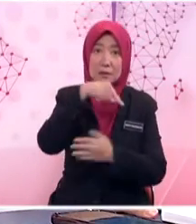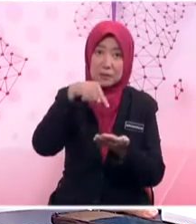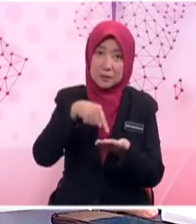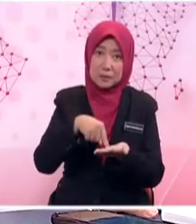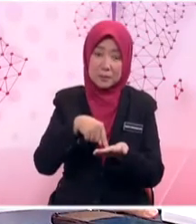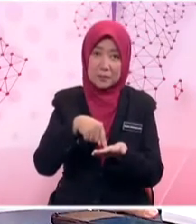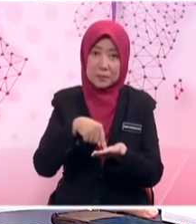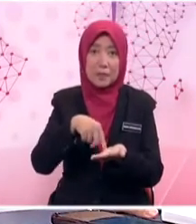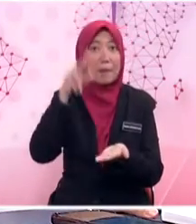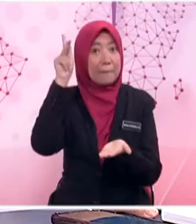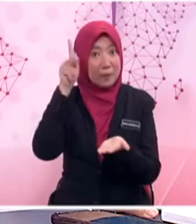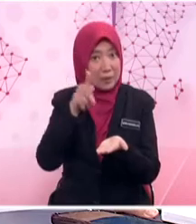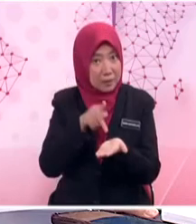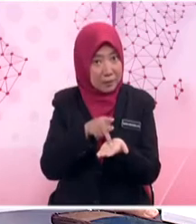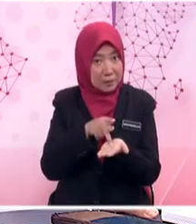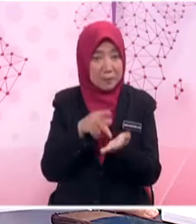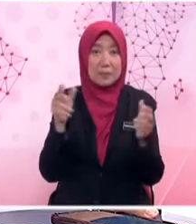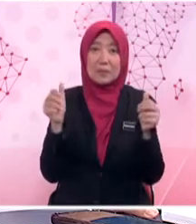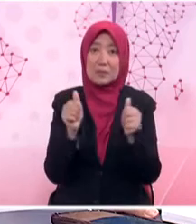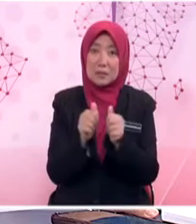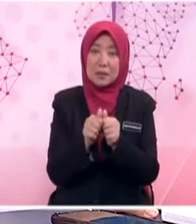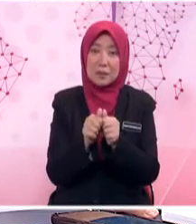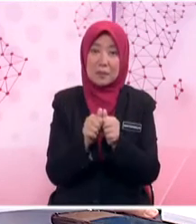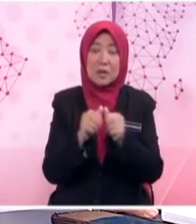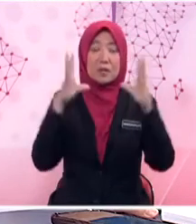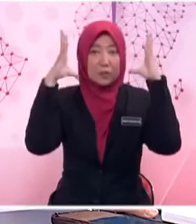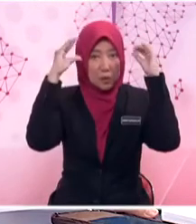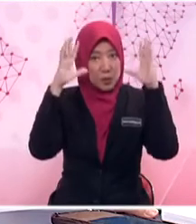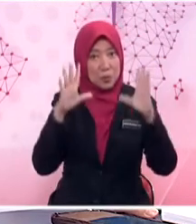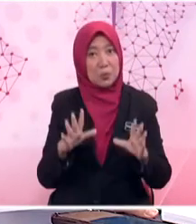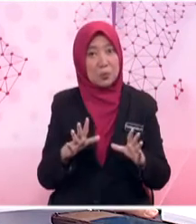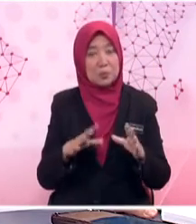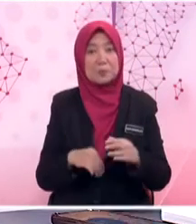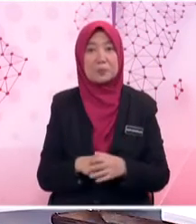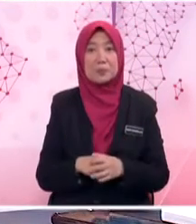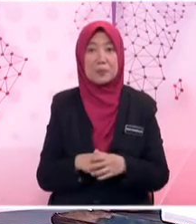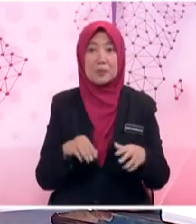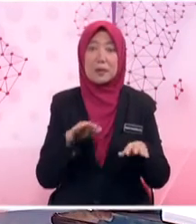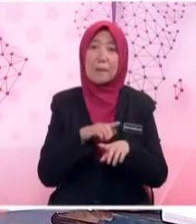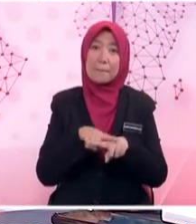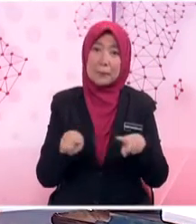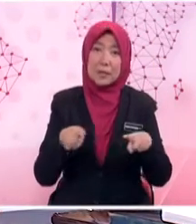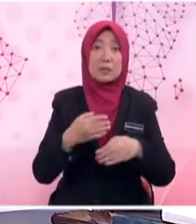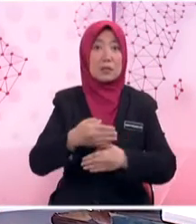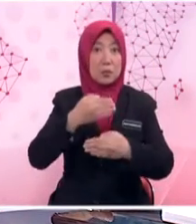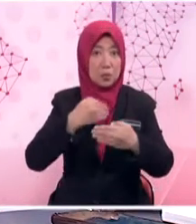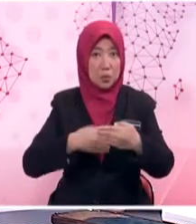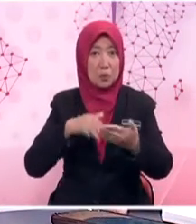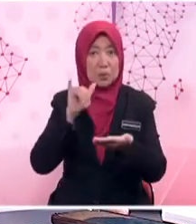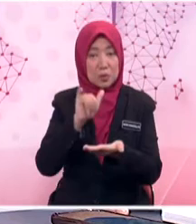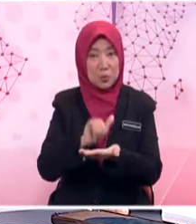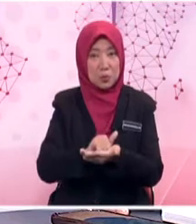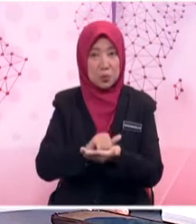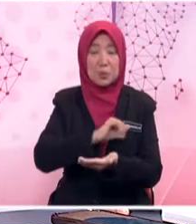nak berkenalan dengan guru penyampai kita. Tapi sebelum itu, suka untuk saya ingatkan kepada semua